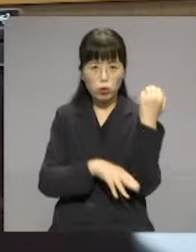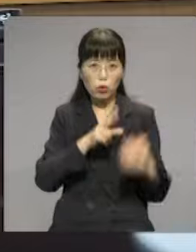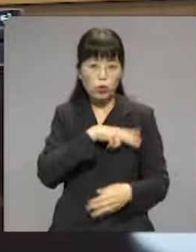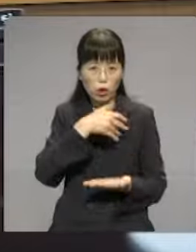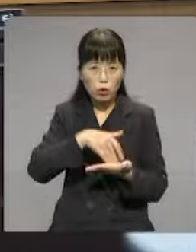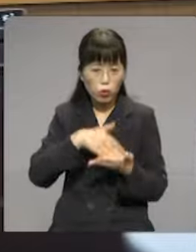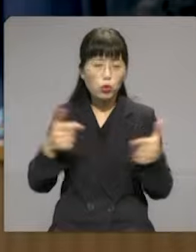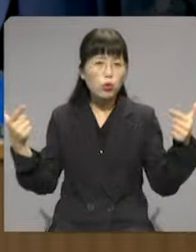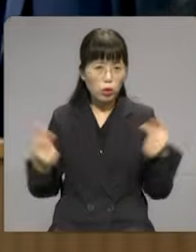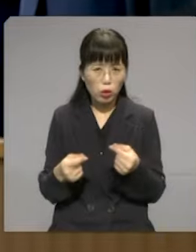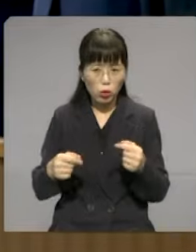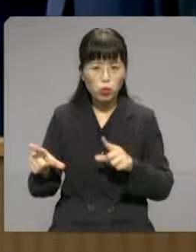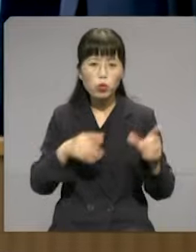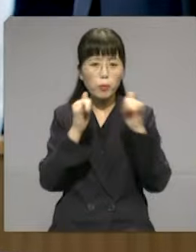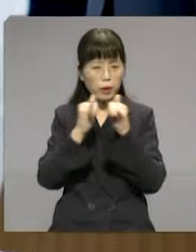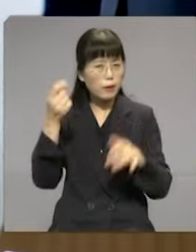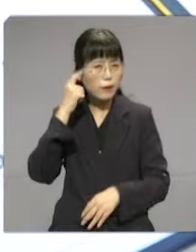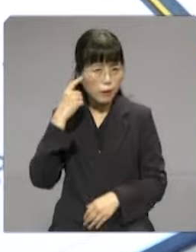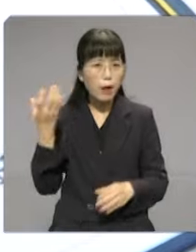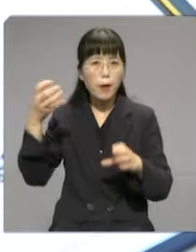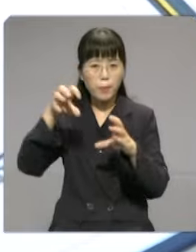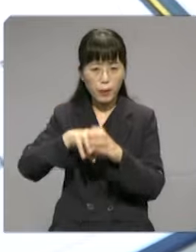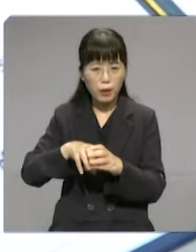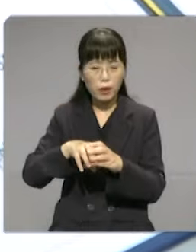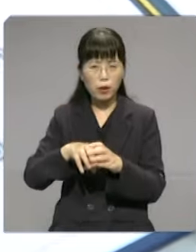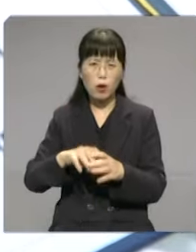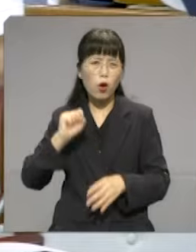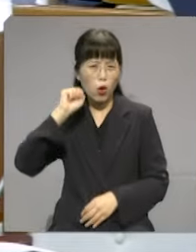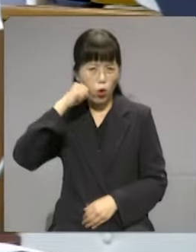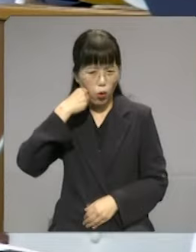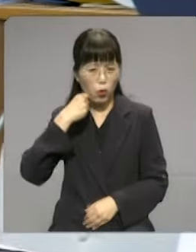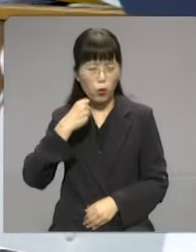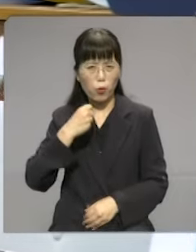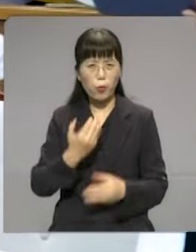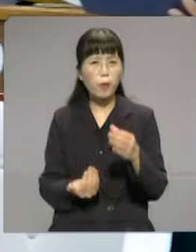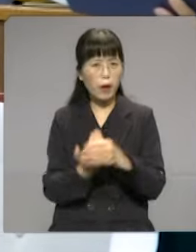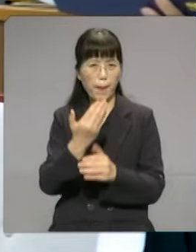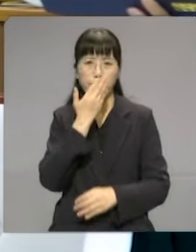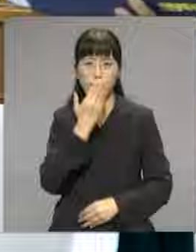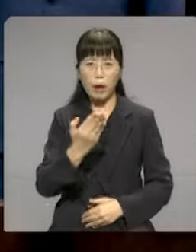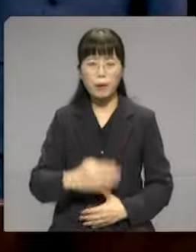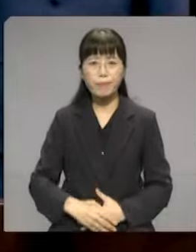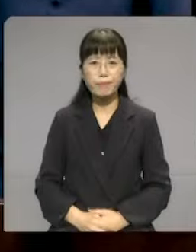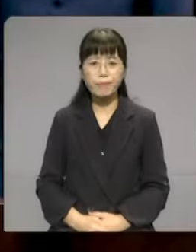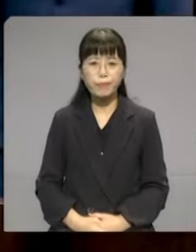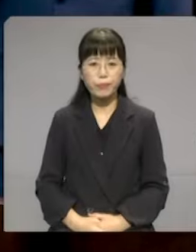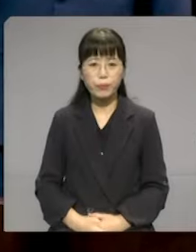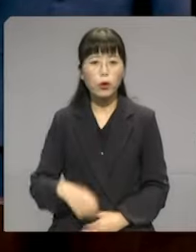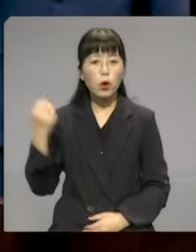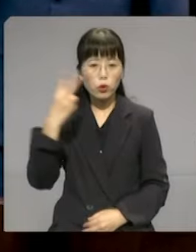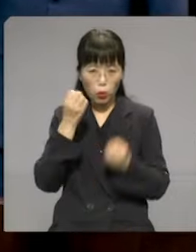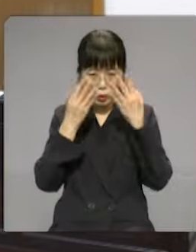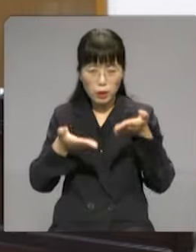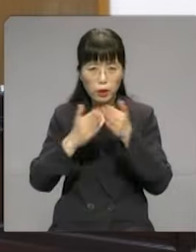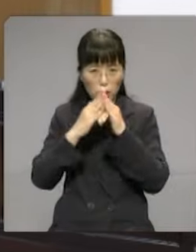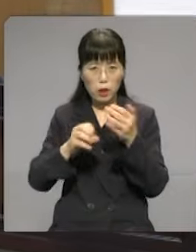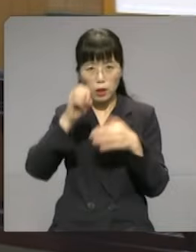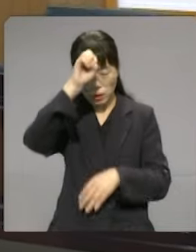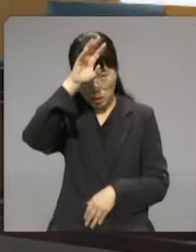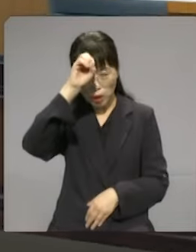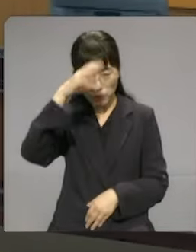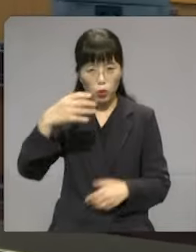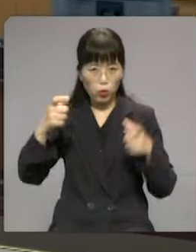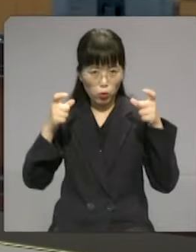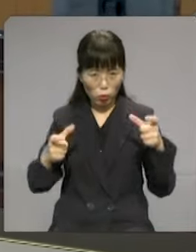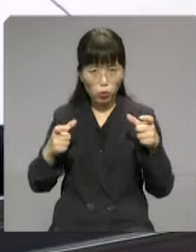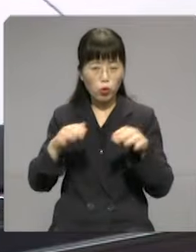수의 감축이 주민들의 의견을 반영하는 데 어려움을 초래할 수 있다는 것. 또 신설될 재물포구의